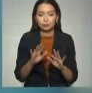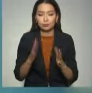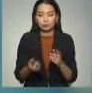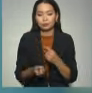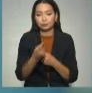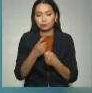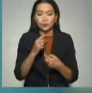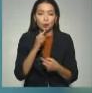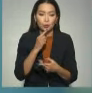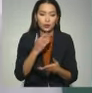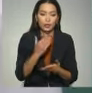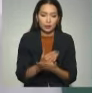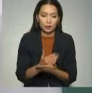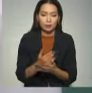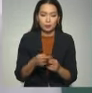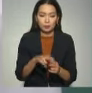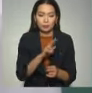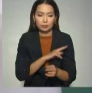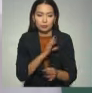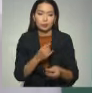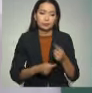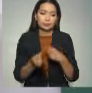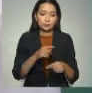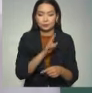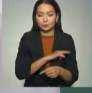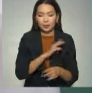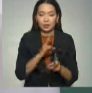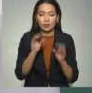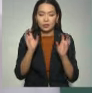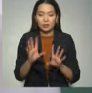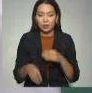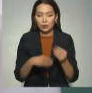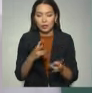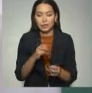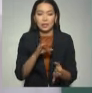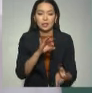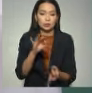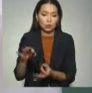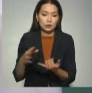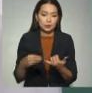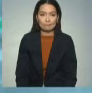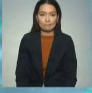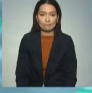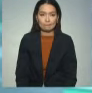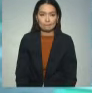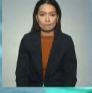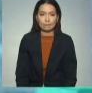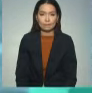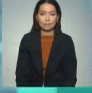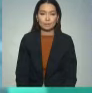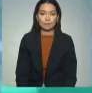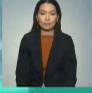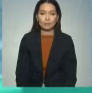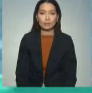возникают трудности. Мы проделываем работу по возвращению незаконно выданных или неиспользуемых земель.